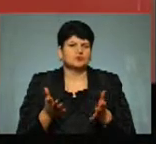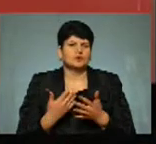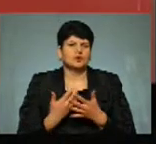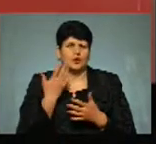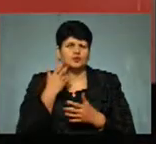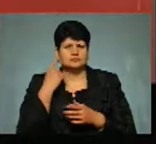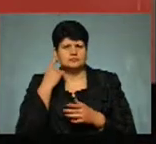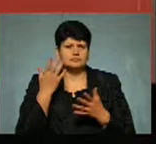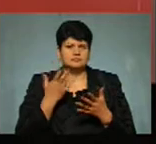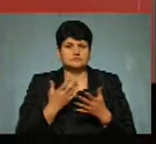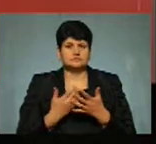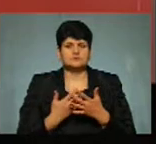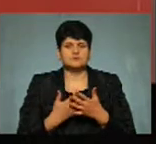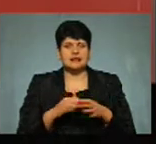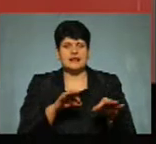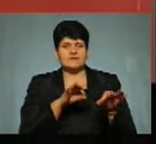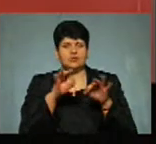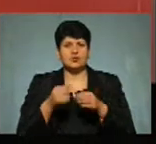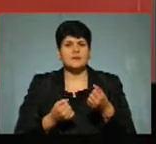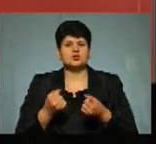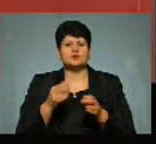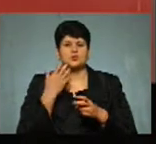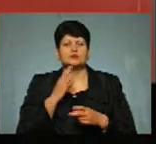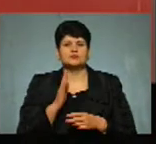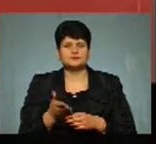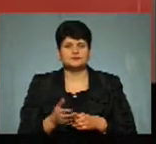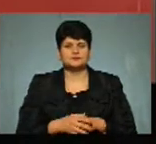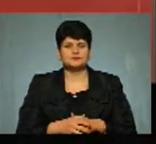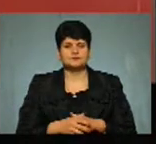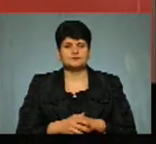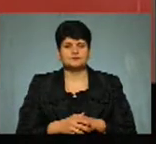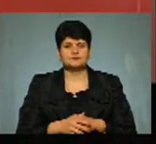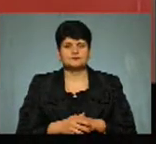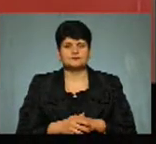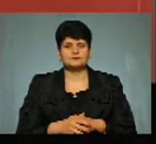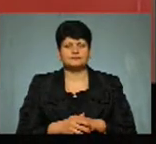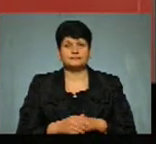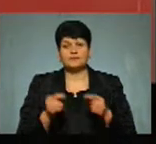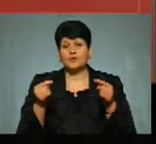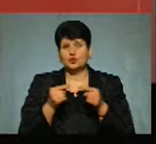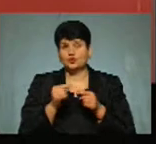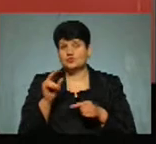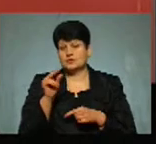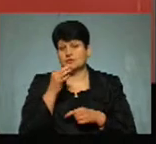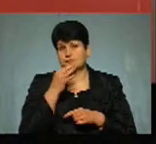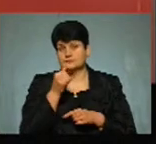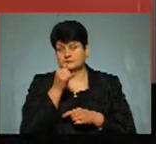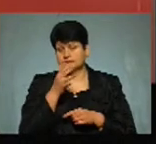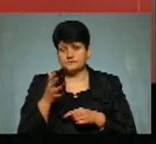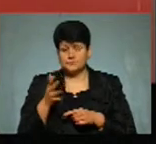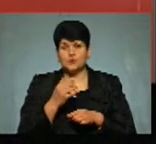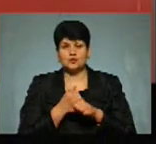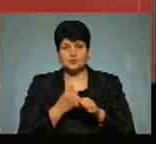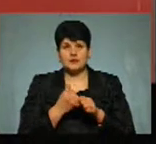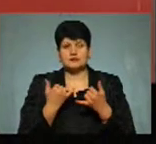будуть евакуйовані автомобілі з проїжджої частини, наприклад? Про точну дату важко зараз говорити. Розробляється на